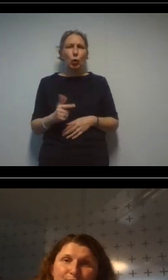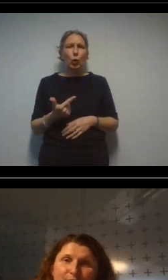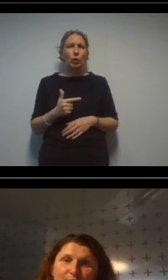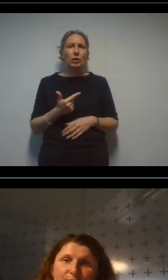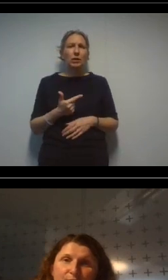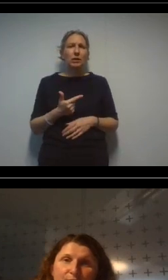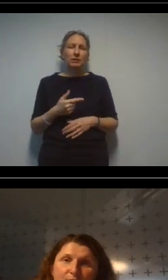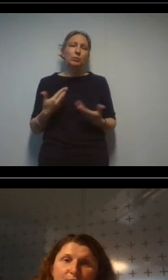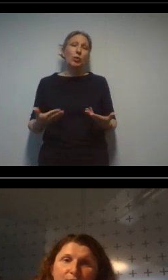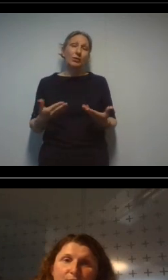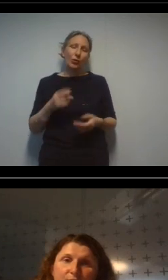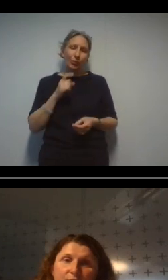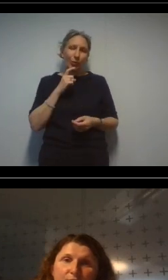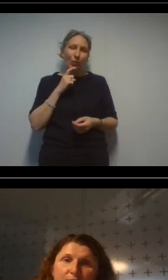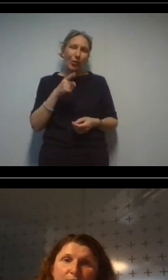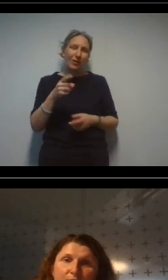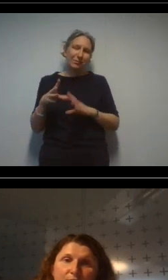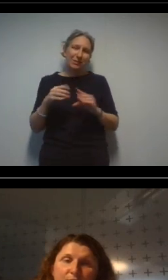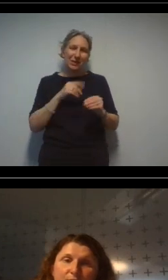nos slides, il faut qu'on les mette à jour.